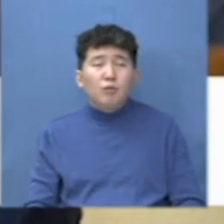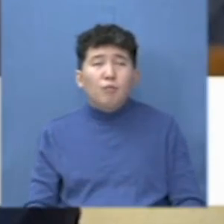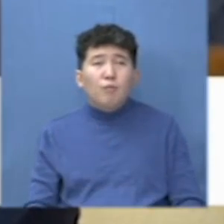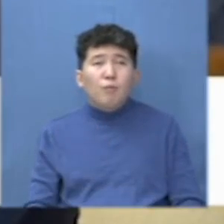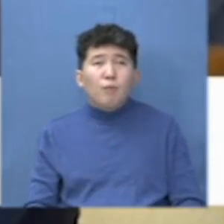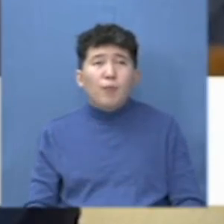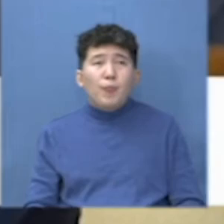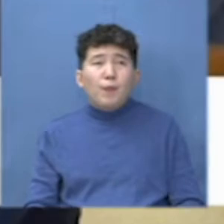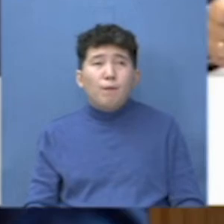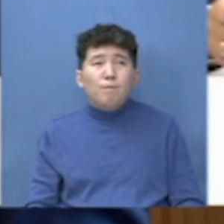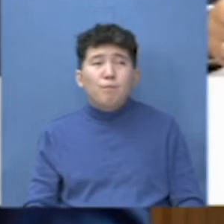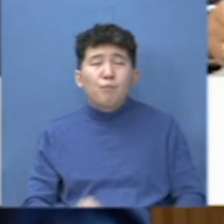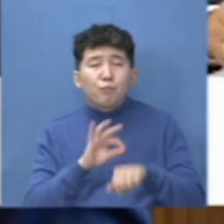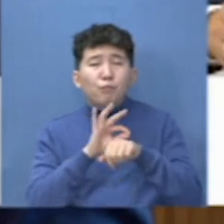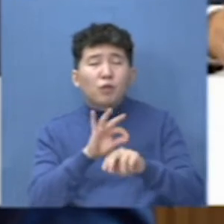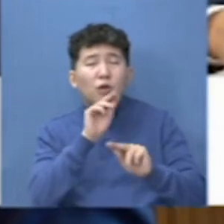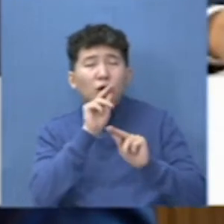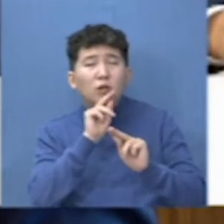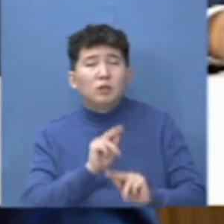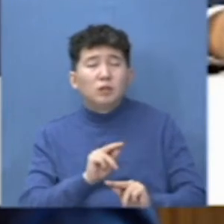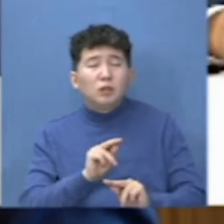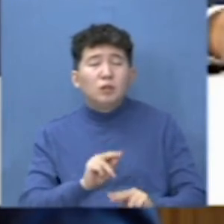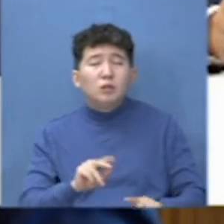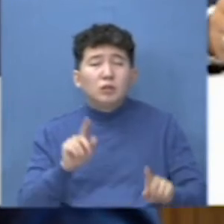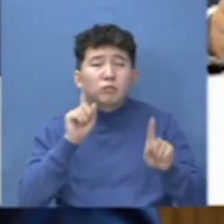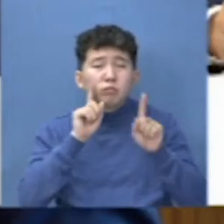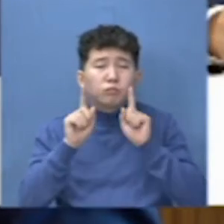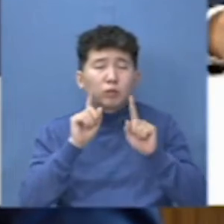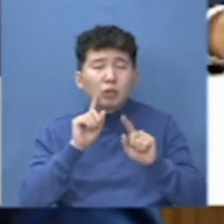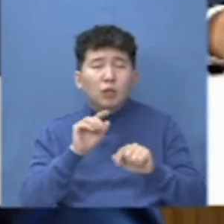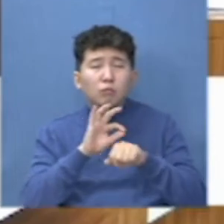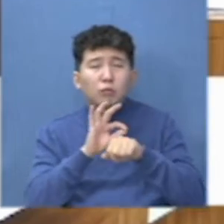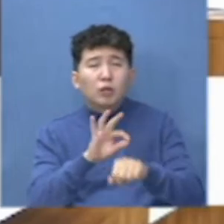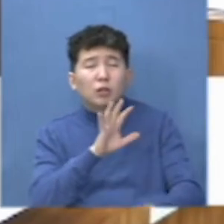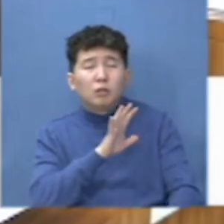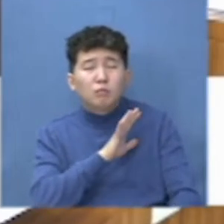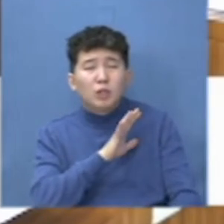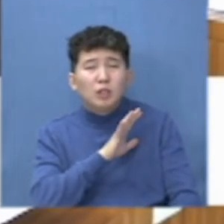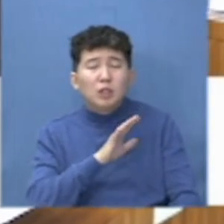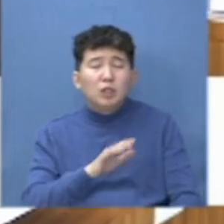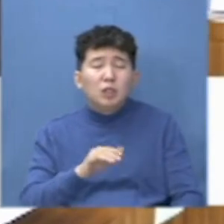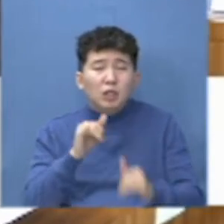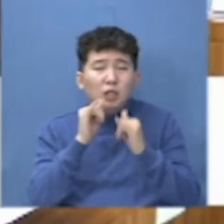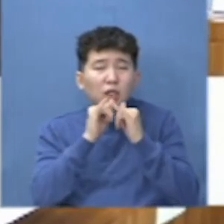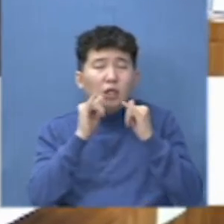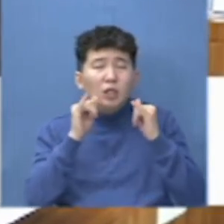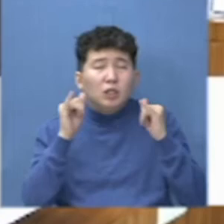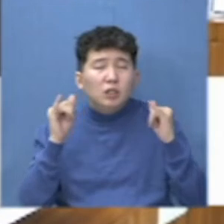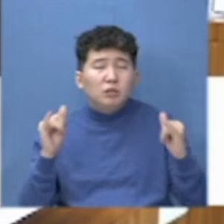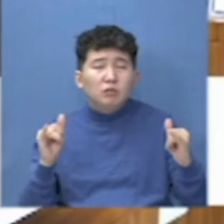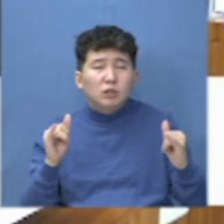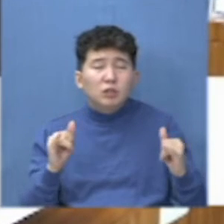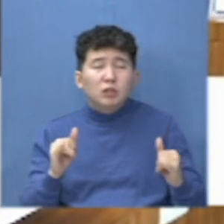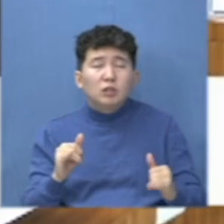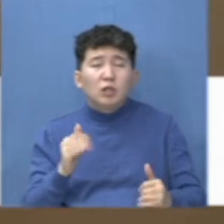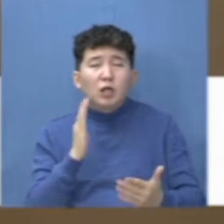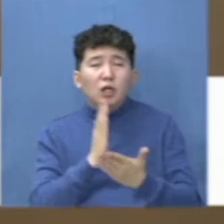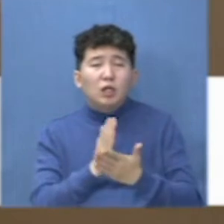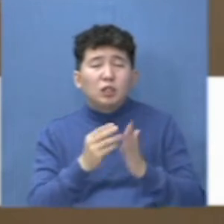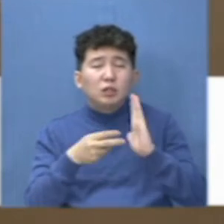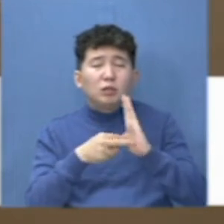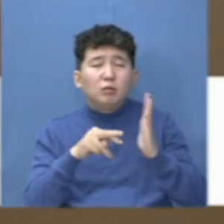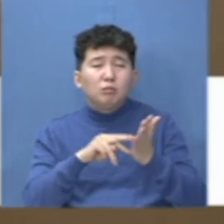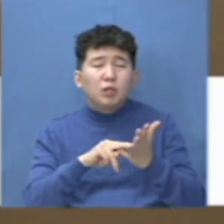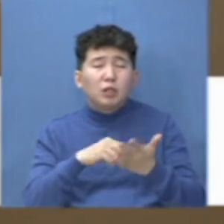салада атқарылатын жұмыстар төңірегіндегі арнайы жиын өткен болатын. Саланы дамытуға бағытталған арнайы жоспар да бекітілді.